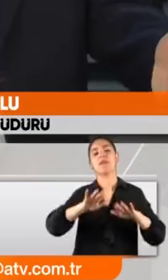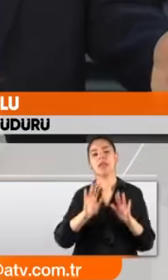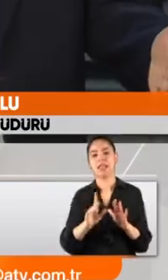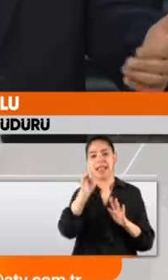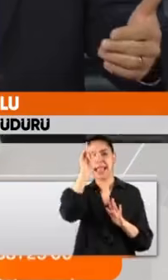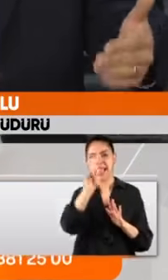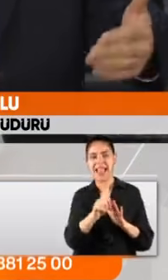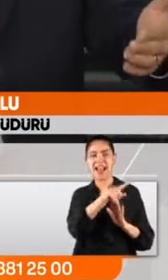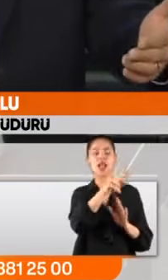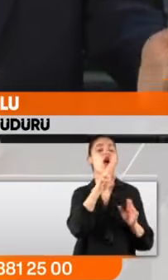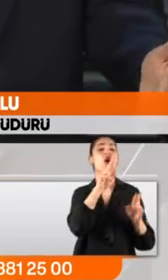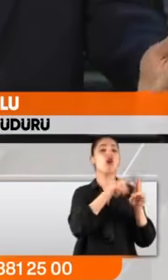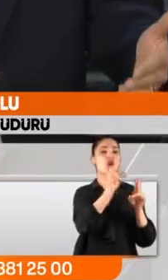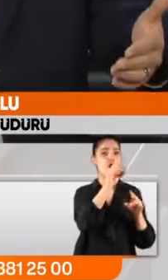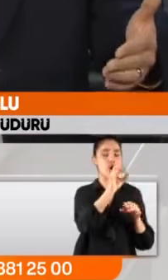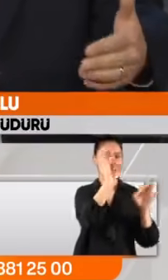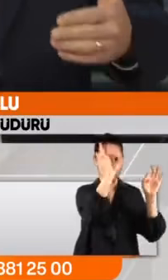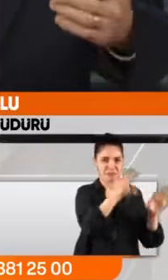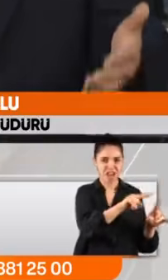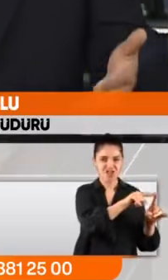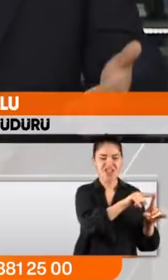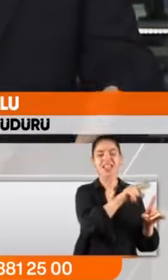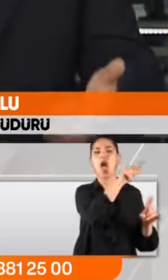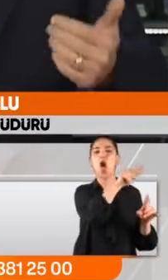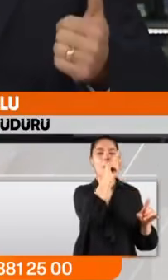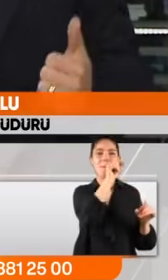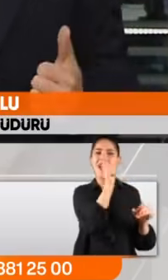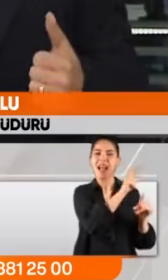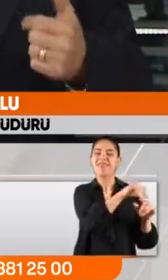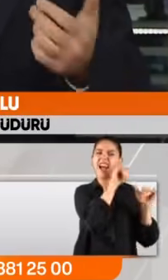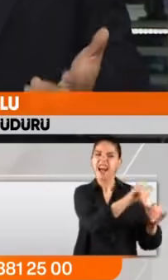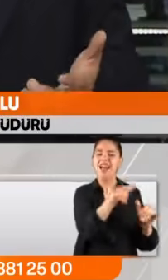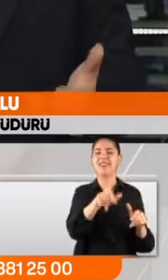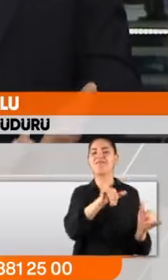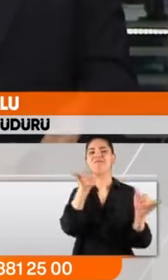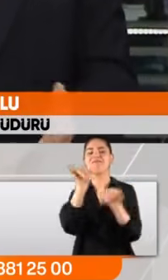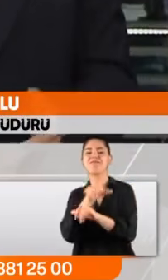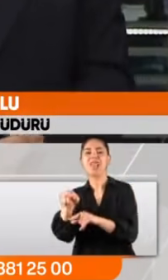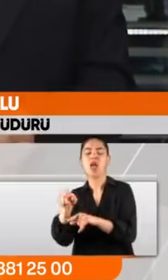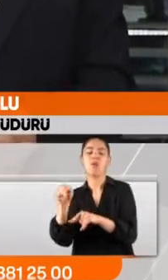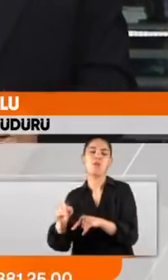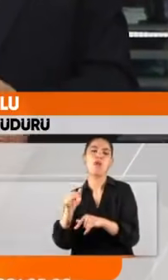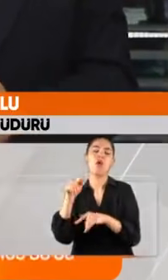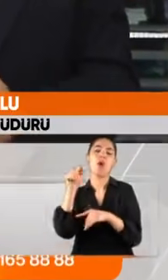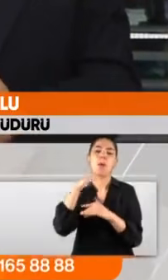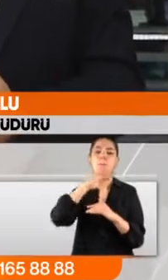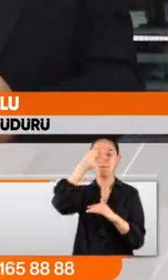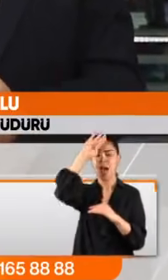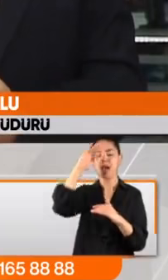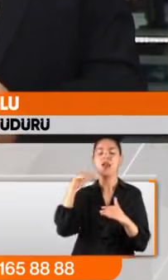ilk pandemi Türkiye'de başladığı andan itibaren yaşadığımız gibi bir tam kapanma sürecini bayram sonuna